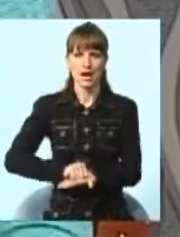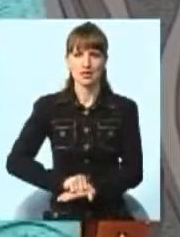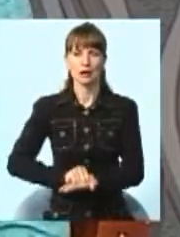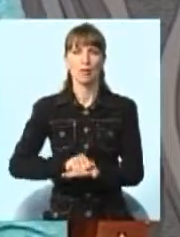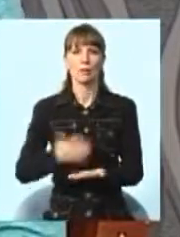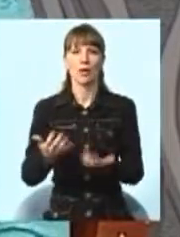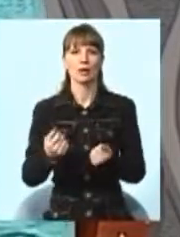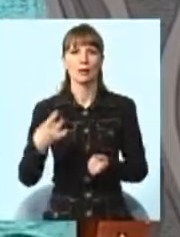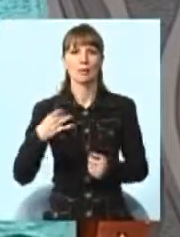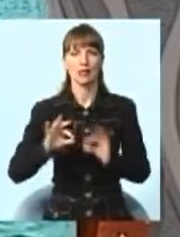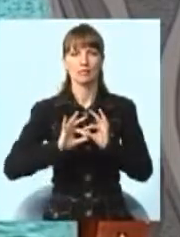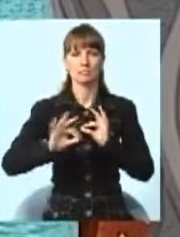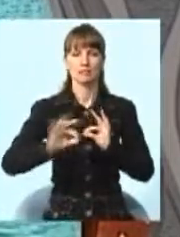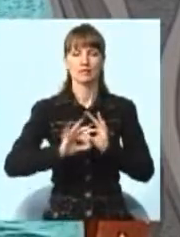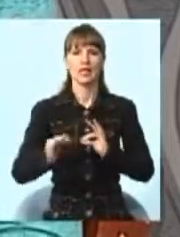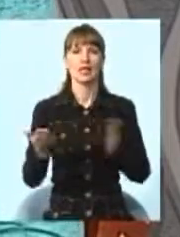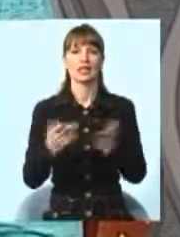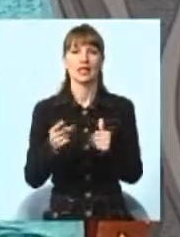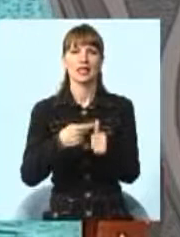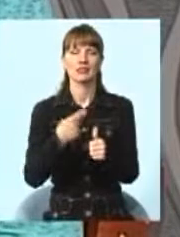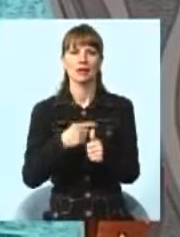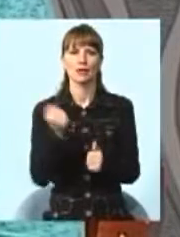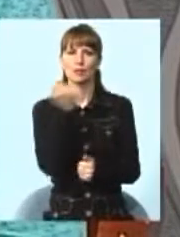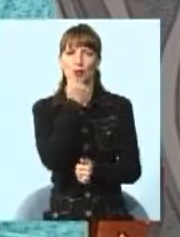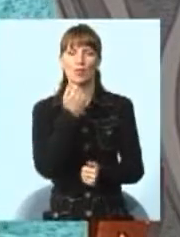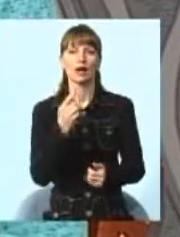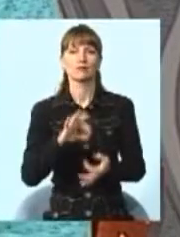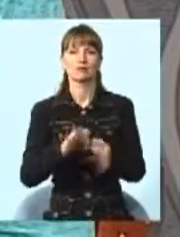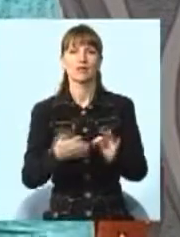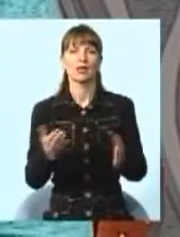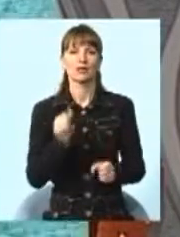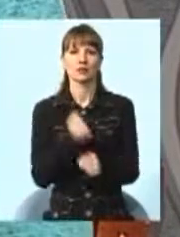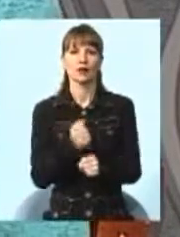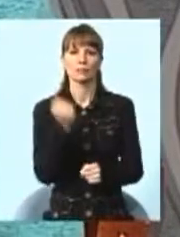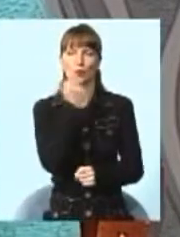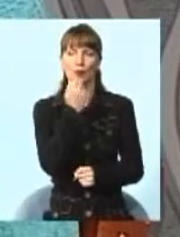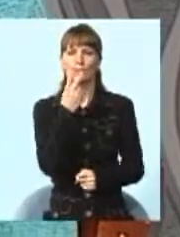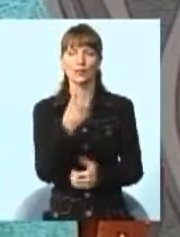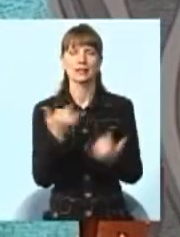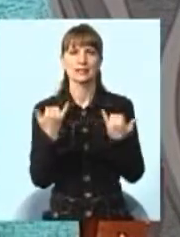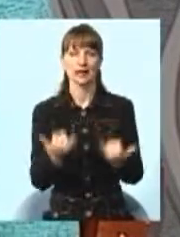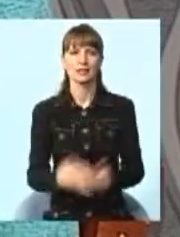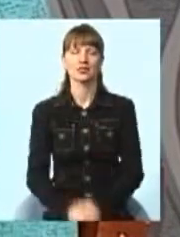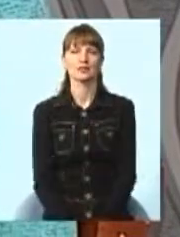такі білі-білі смужки, які називають папір. Докладніше, як виготовляють папір, подивимося просто